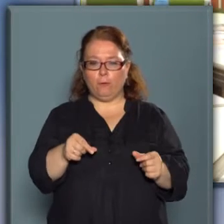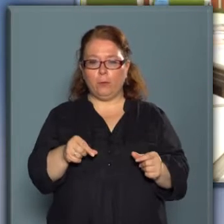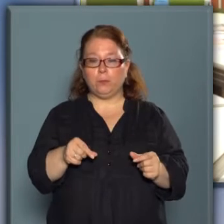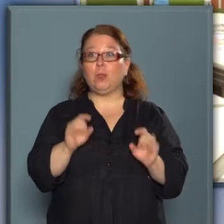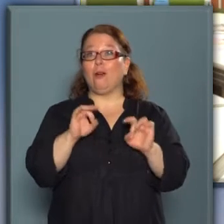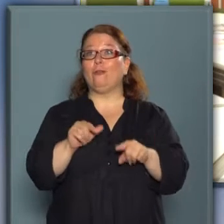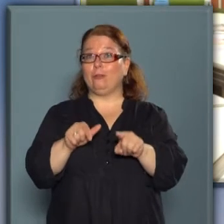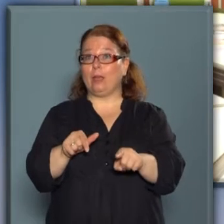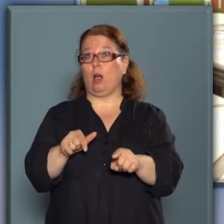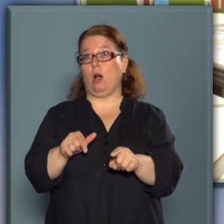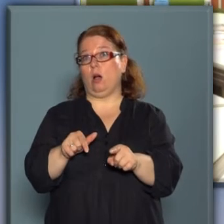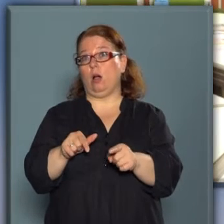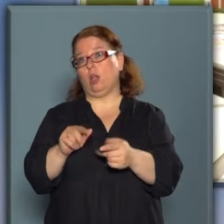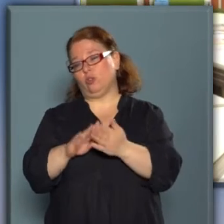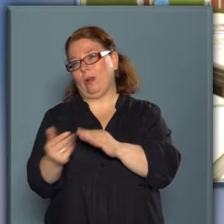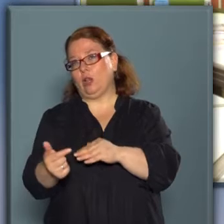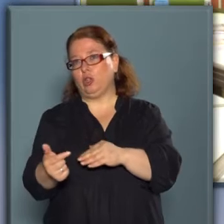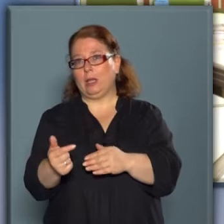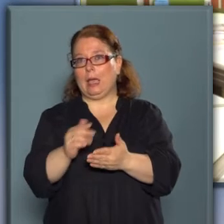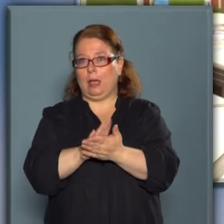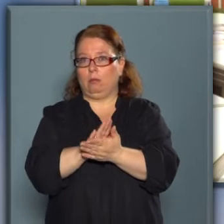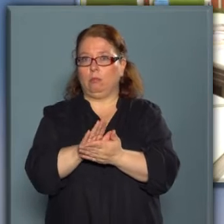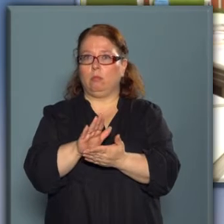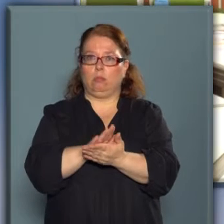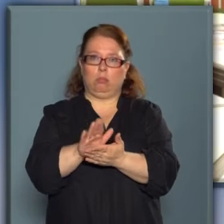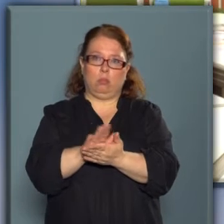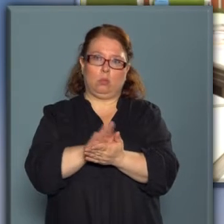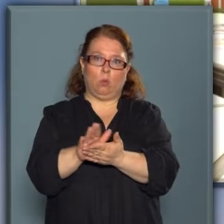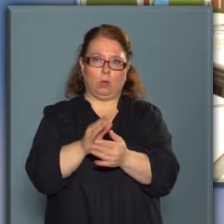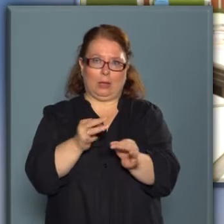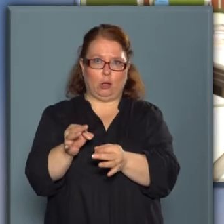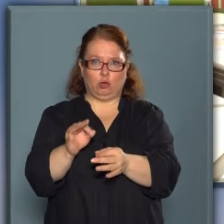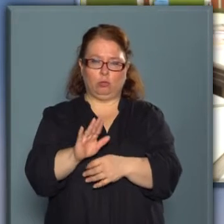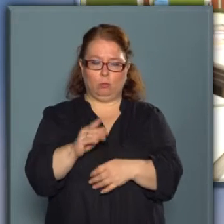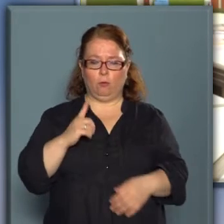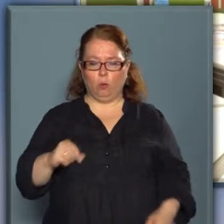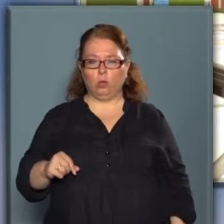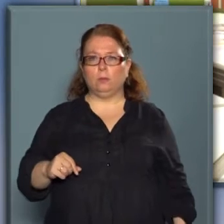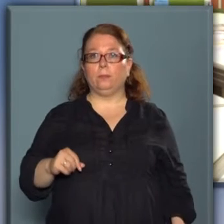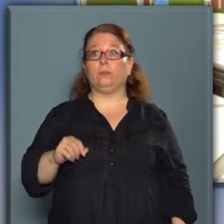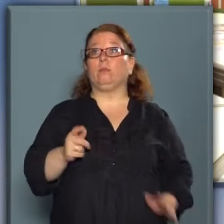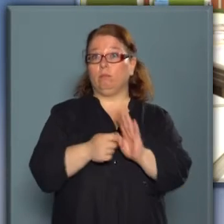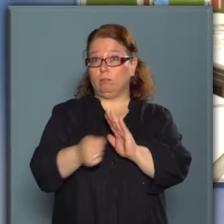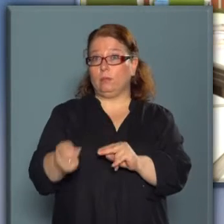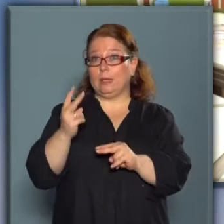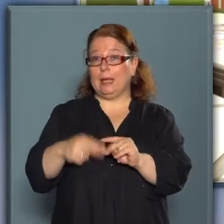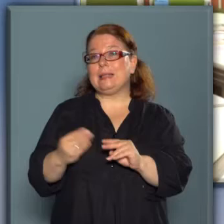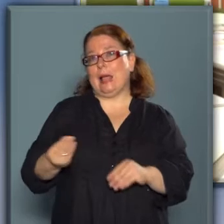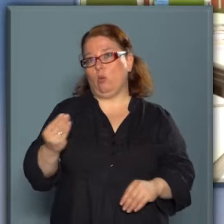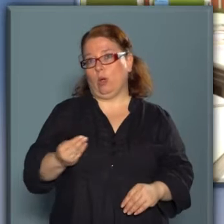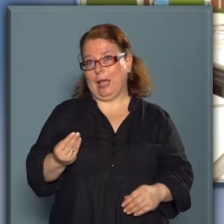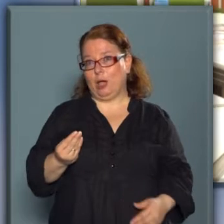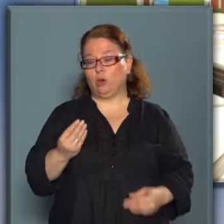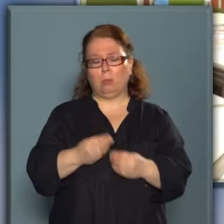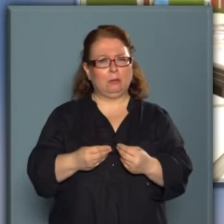fia rendezte, a fia és a felesége rendezte sajtó alá, és ezt kiadtuk, ezt az előadást, mert